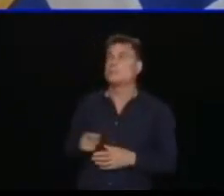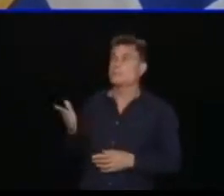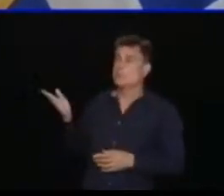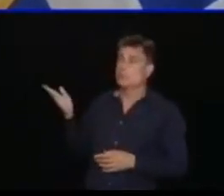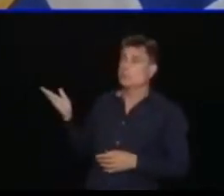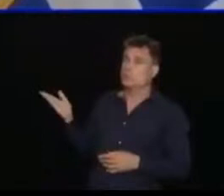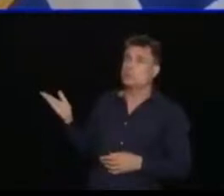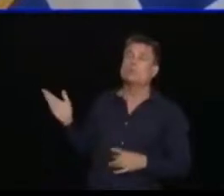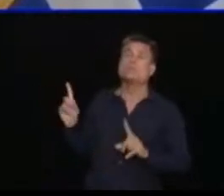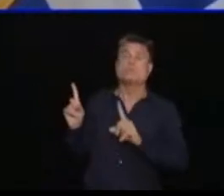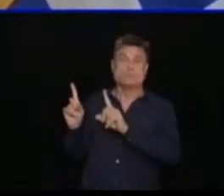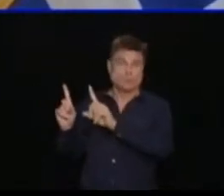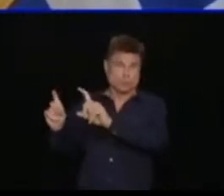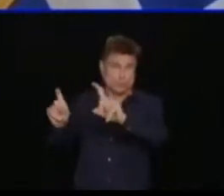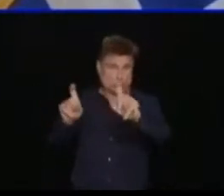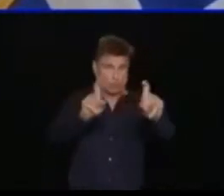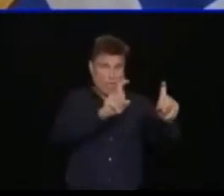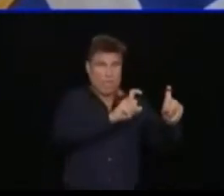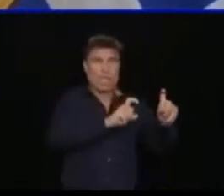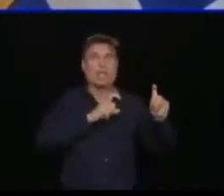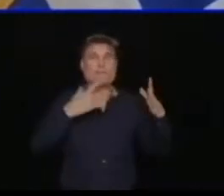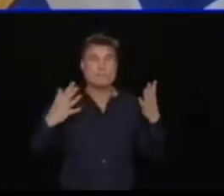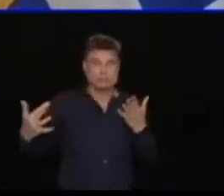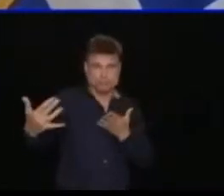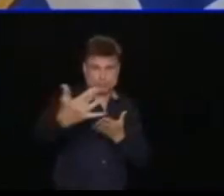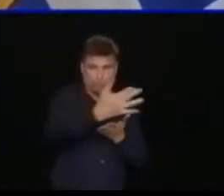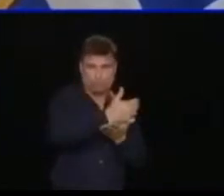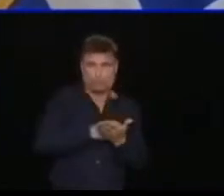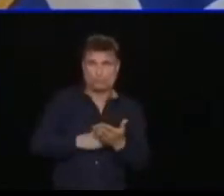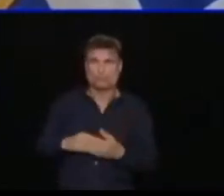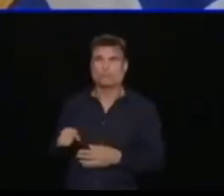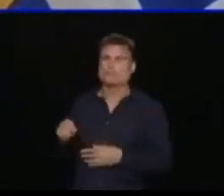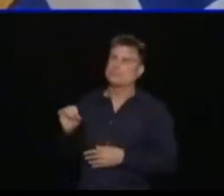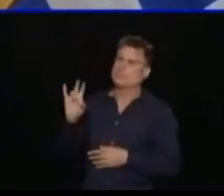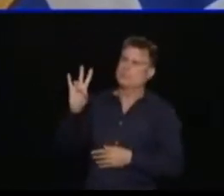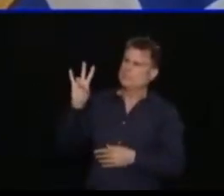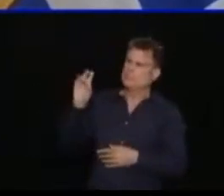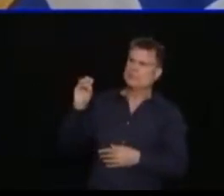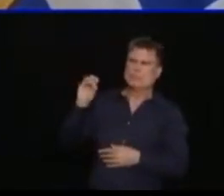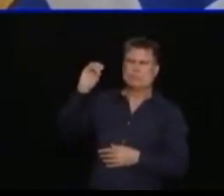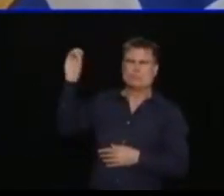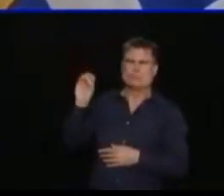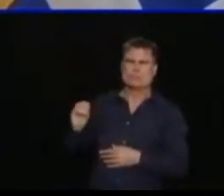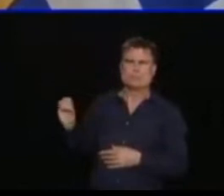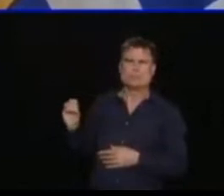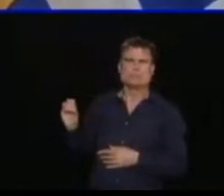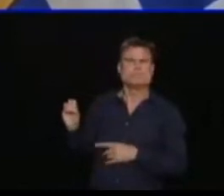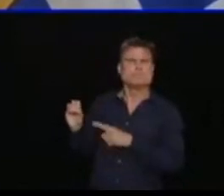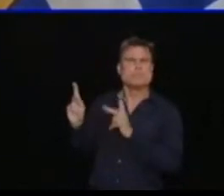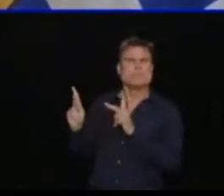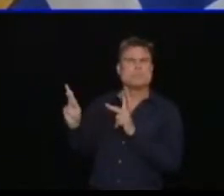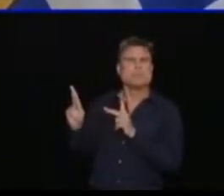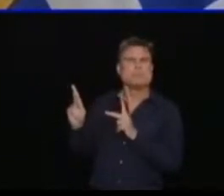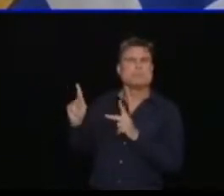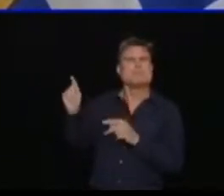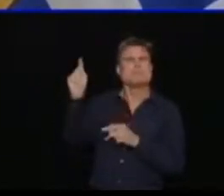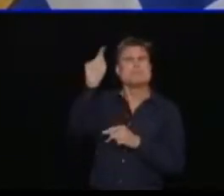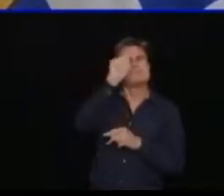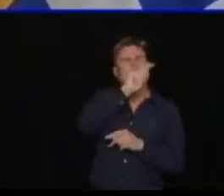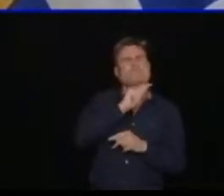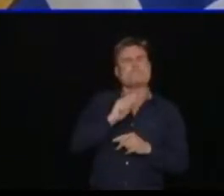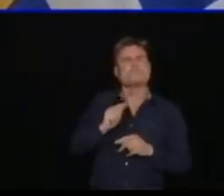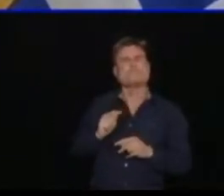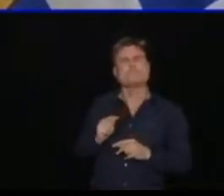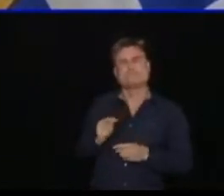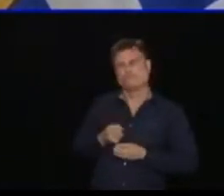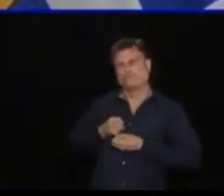自觉。你如果你觉得你暴露在风险中了，你就不要再出去了，不要再去参加 party 了，你就2星期待在家里，你